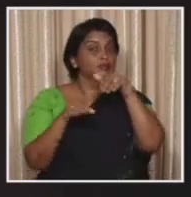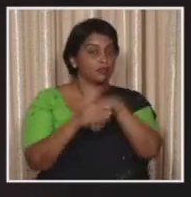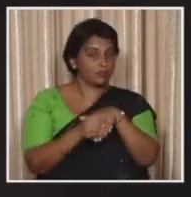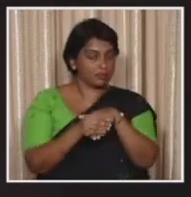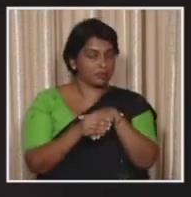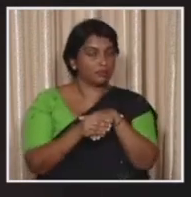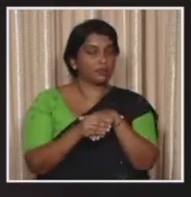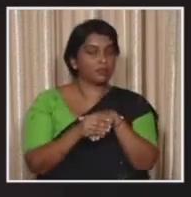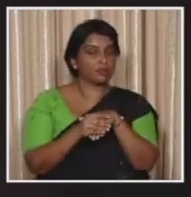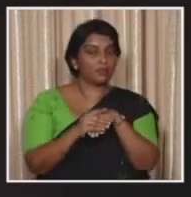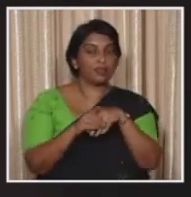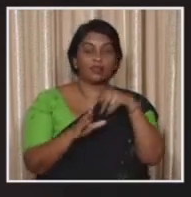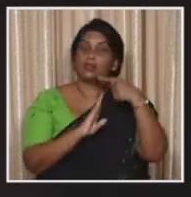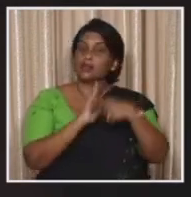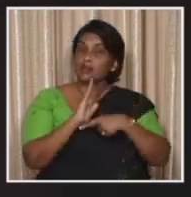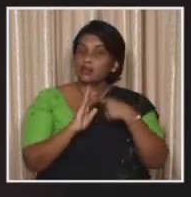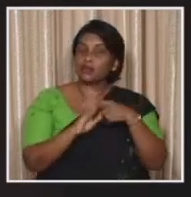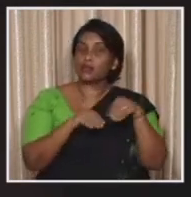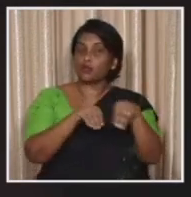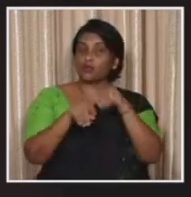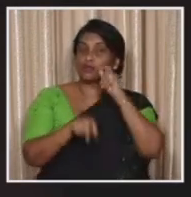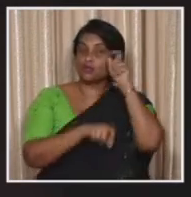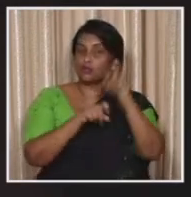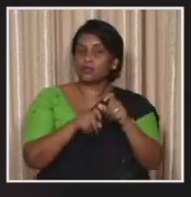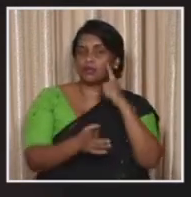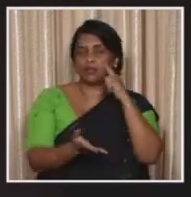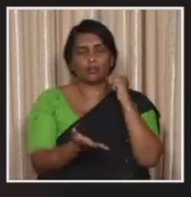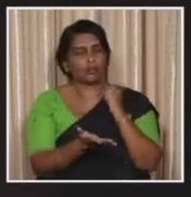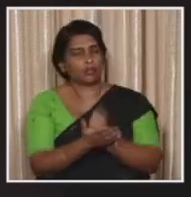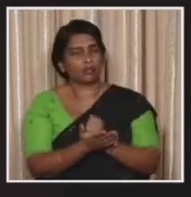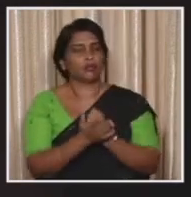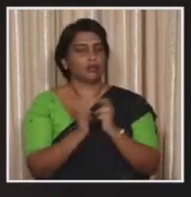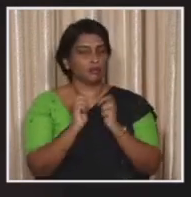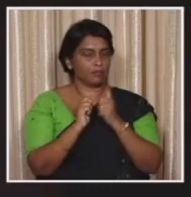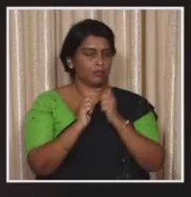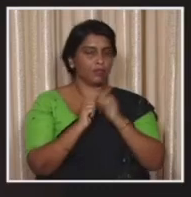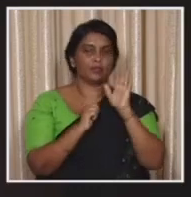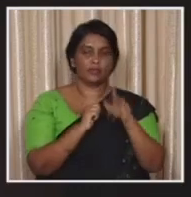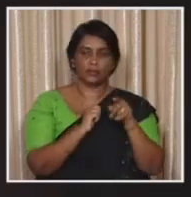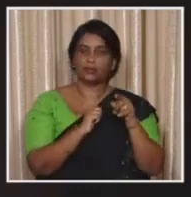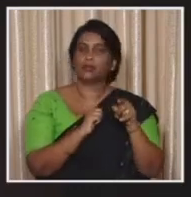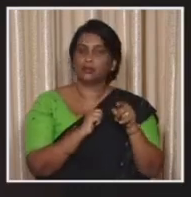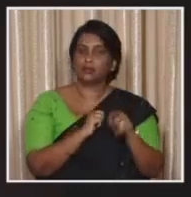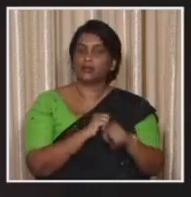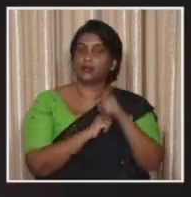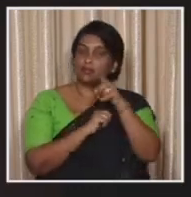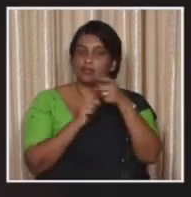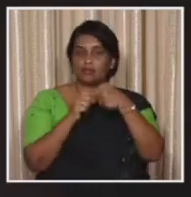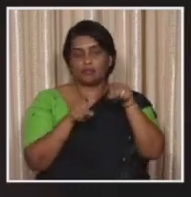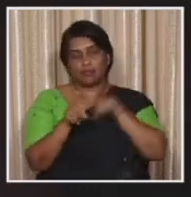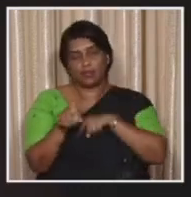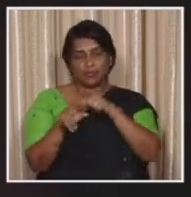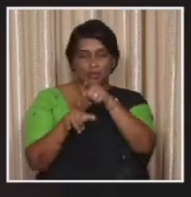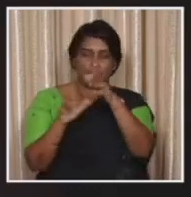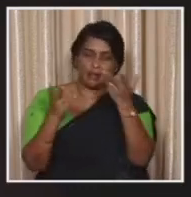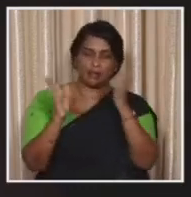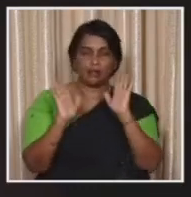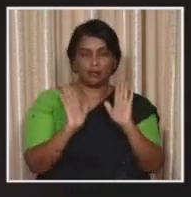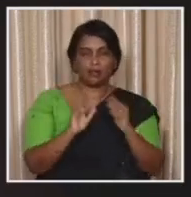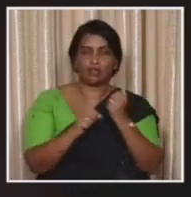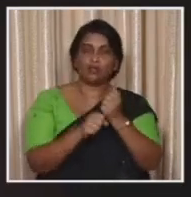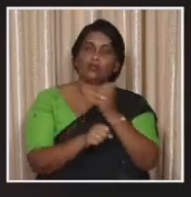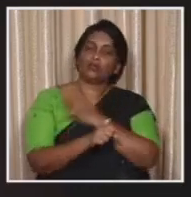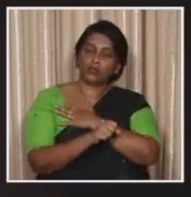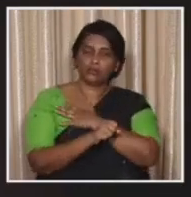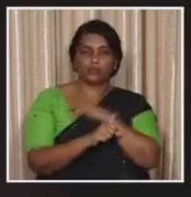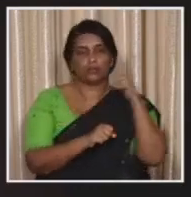හිටින්දි මේ රටේ ගොවි ජනතාව ඉතාම අමාරු තත්ත්වයක හිටියේ ඒකට ඔබතුමාවක් කියන්න ඕනේ නැති වෙන්න පුළුවන් ගෝඨාභය